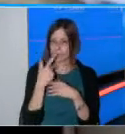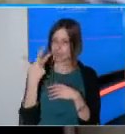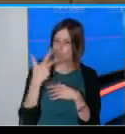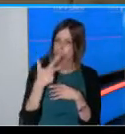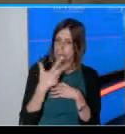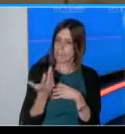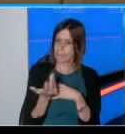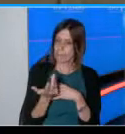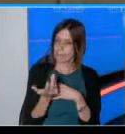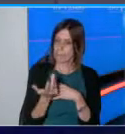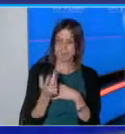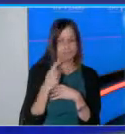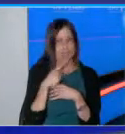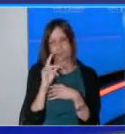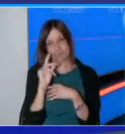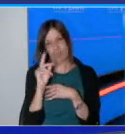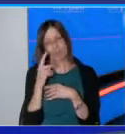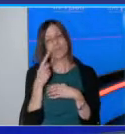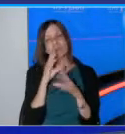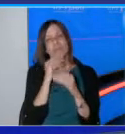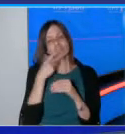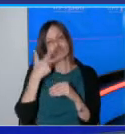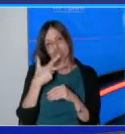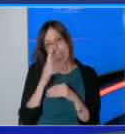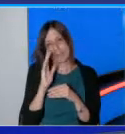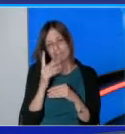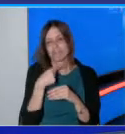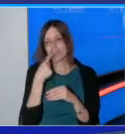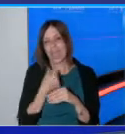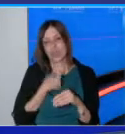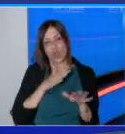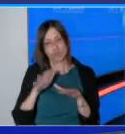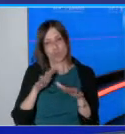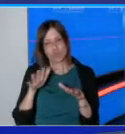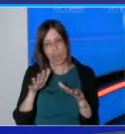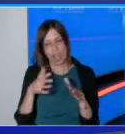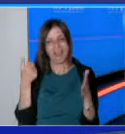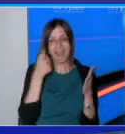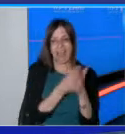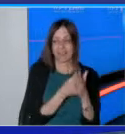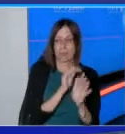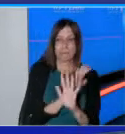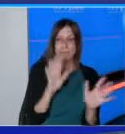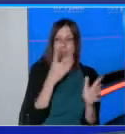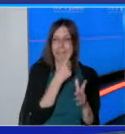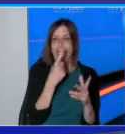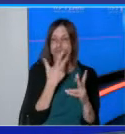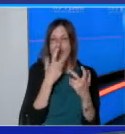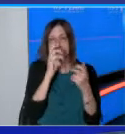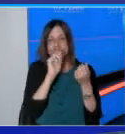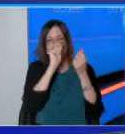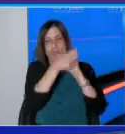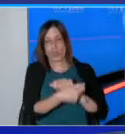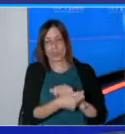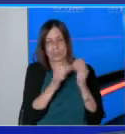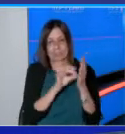3 ימים. אנחנו מדברים על 3 ימים מהצהרת ראש הממשלה עד לפתאום 180 מעלות